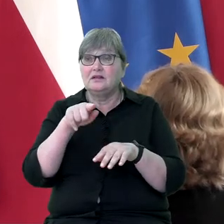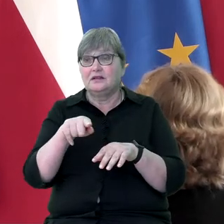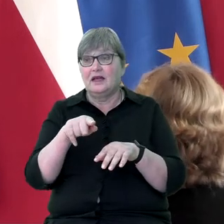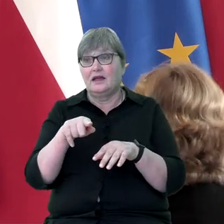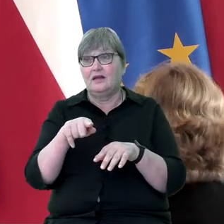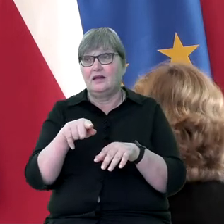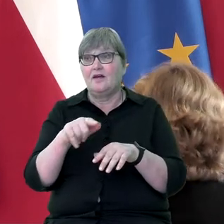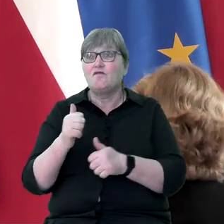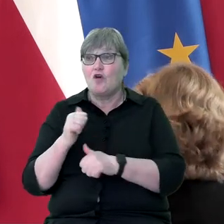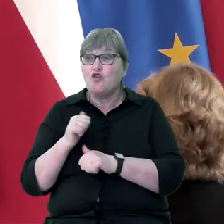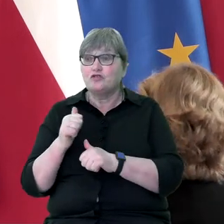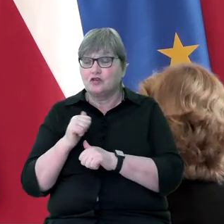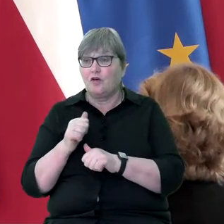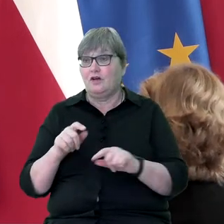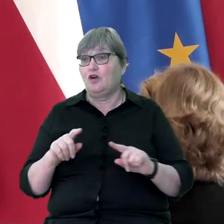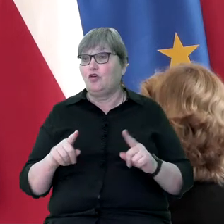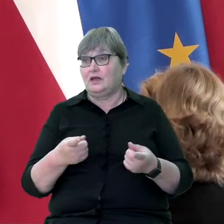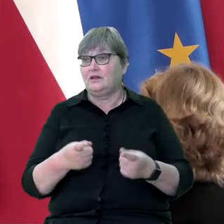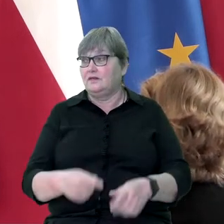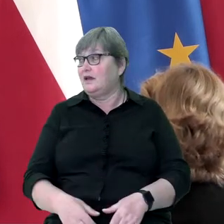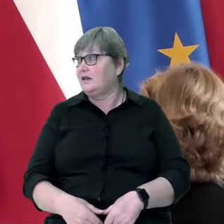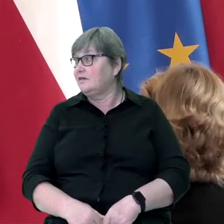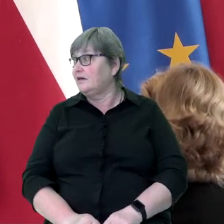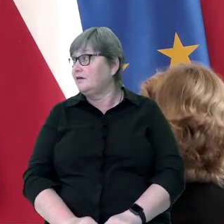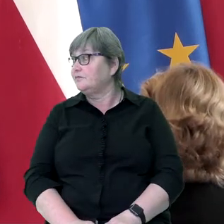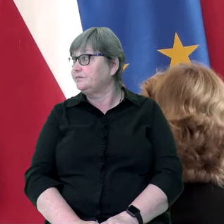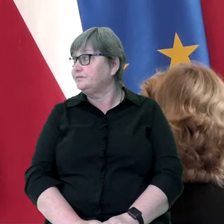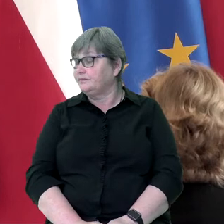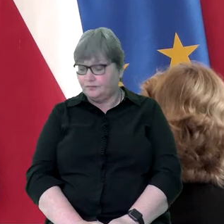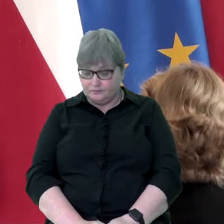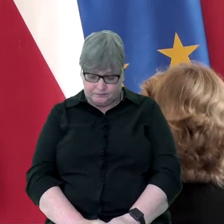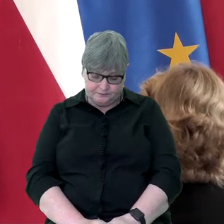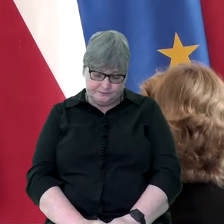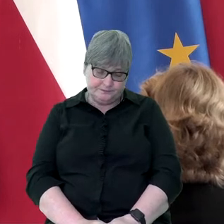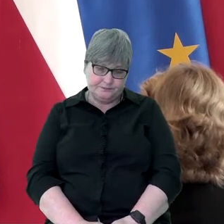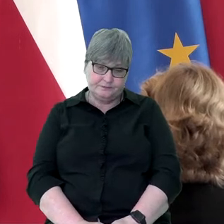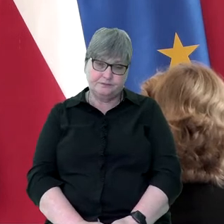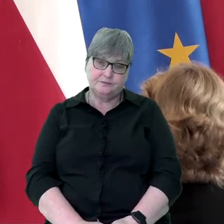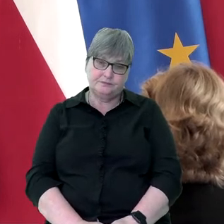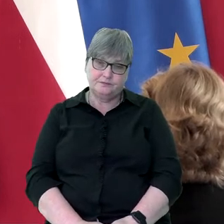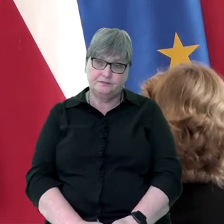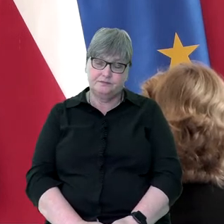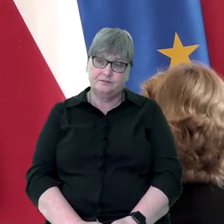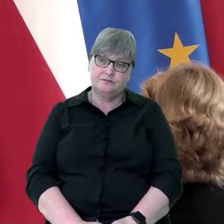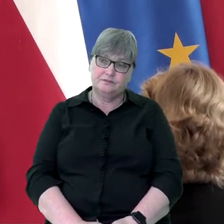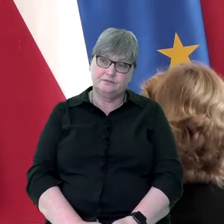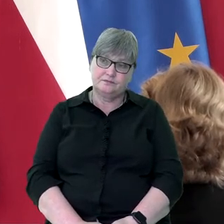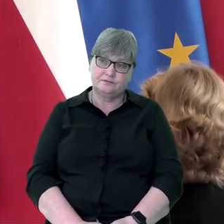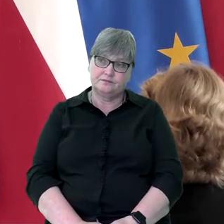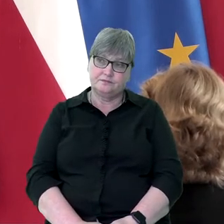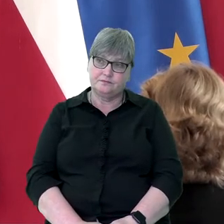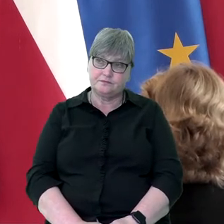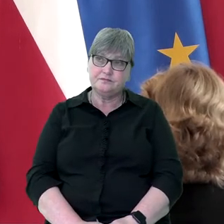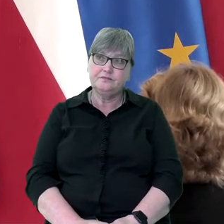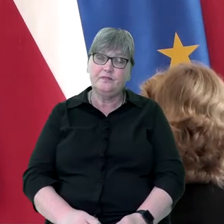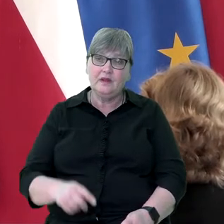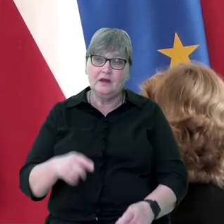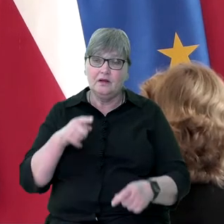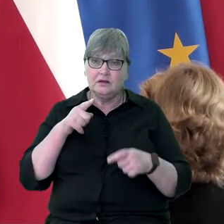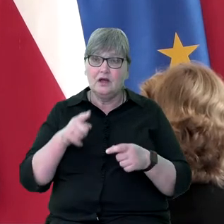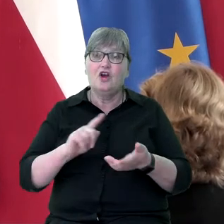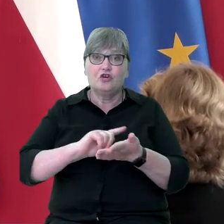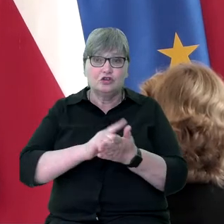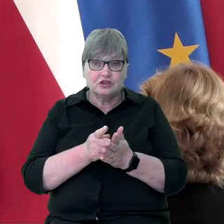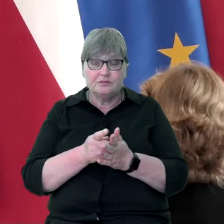to wchodzić, bo jest za mało czasu. Natomiast no, te organy, elementy organizacji wojskowej powstawały szybciej. One szybciej